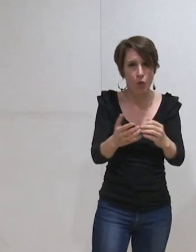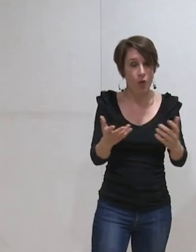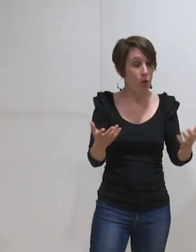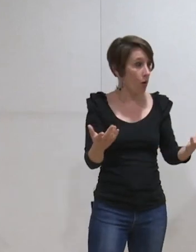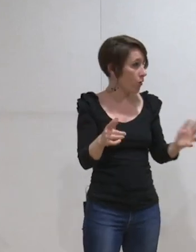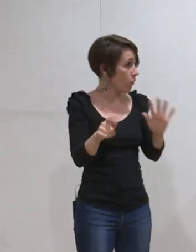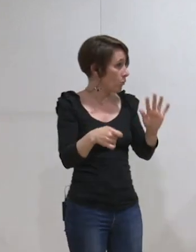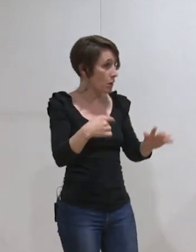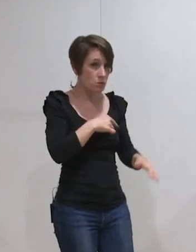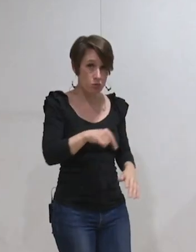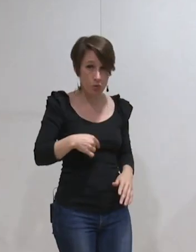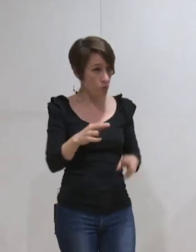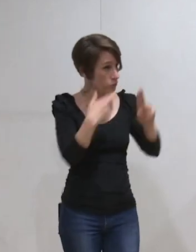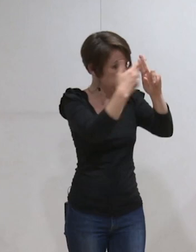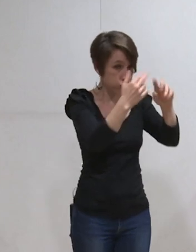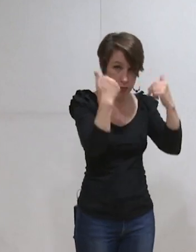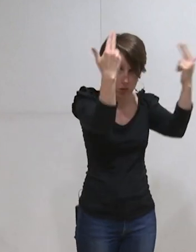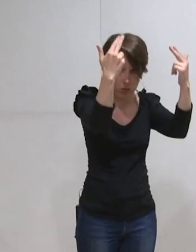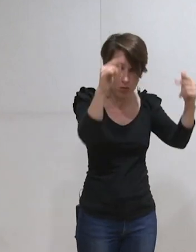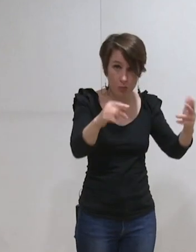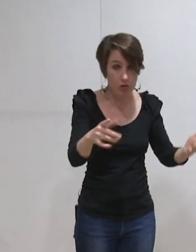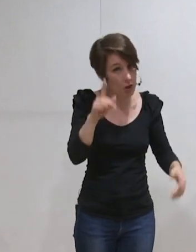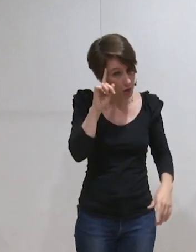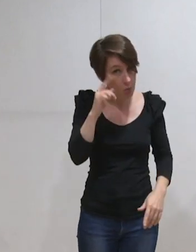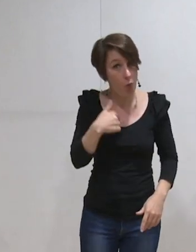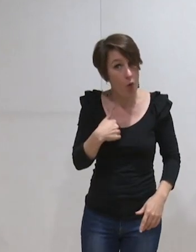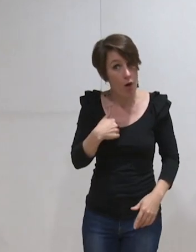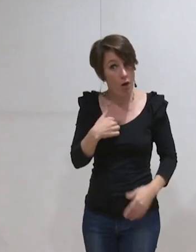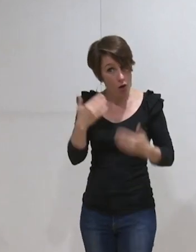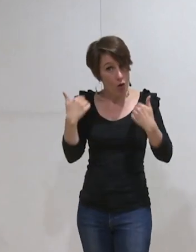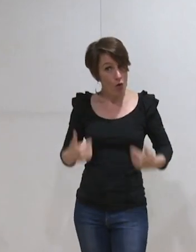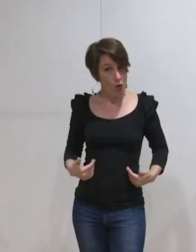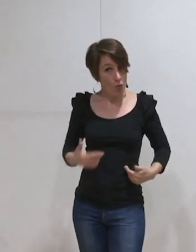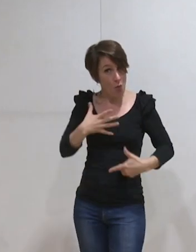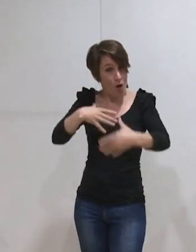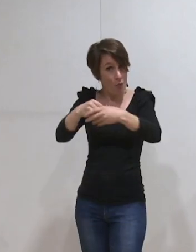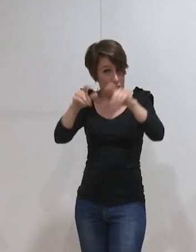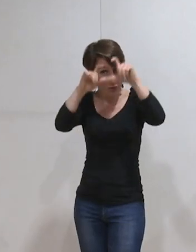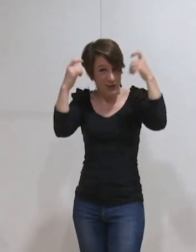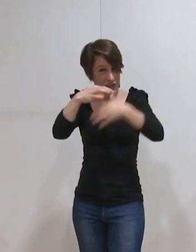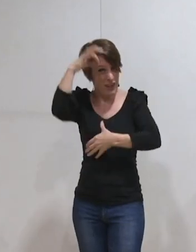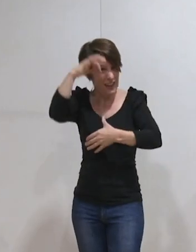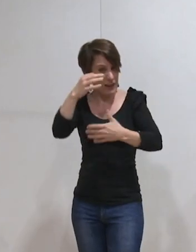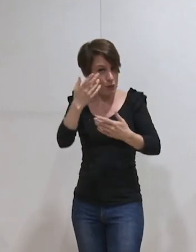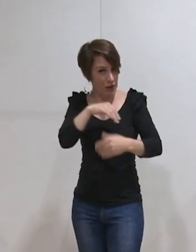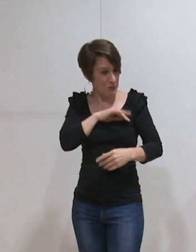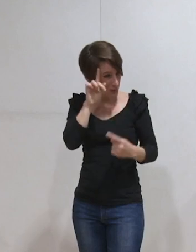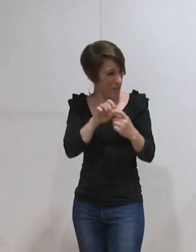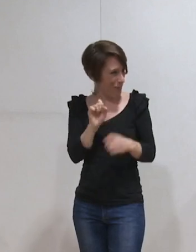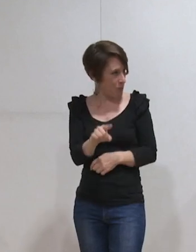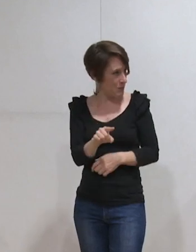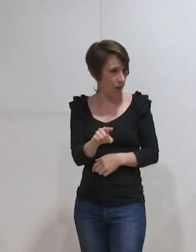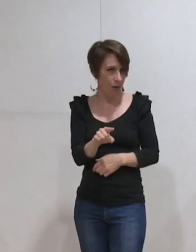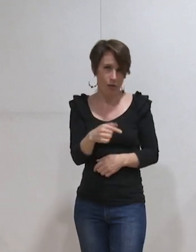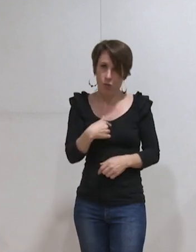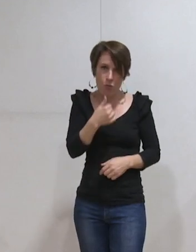r action ça en plus moi j'étais dans le l'élu qui était responsable de ça donc à un moment ou un autre j'ai besoin